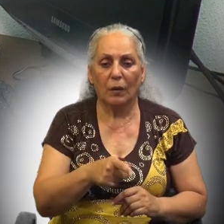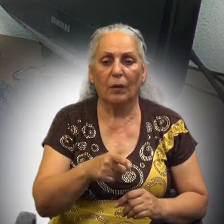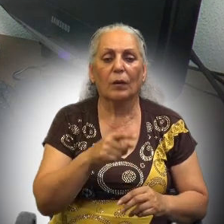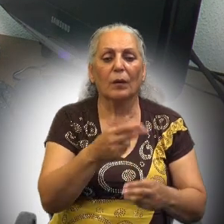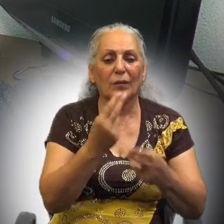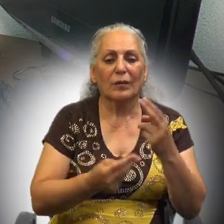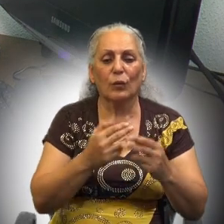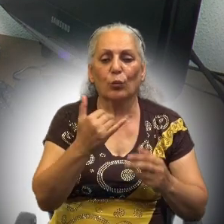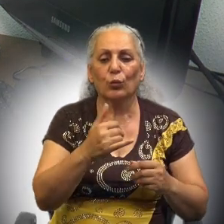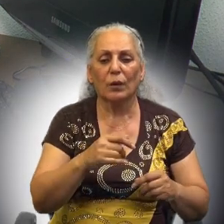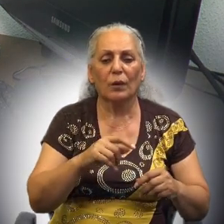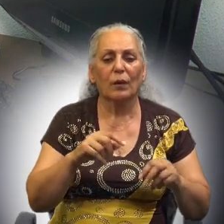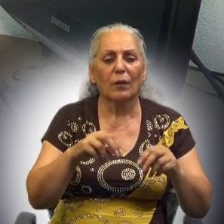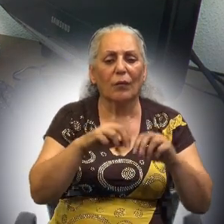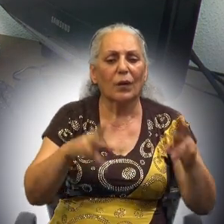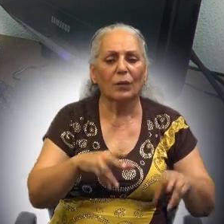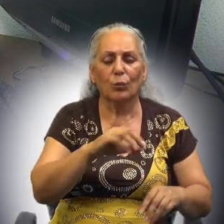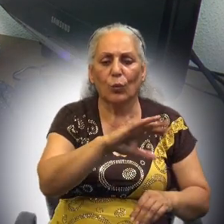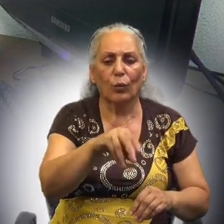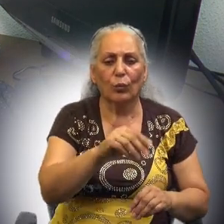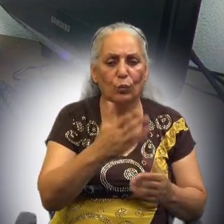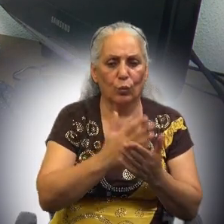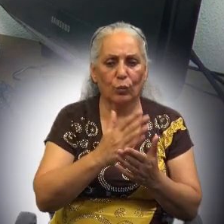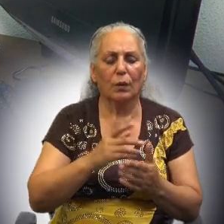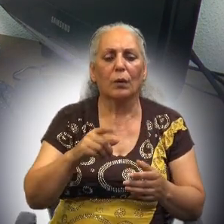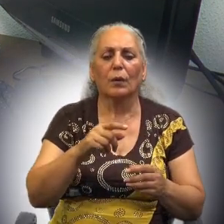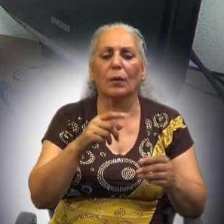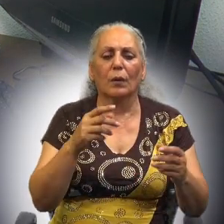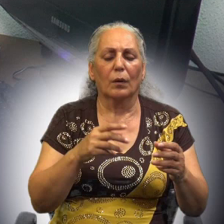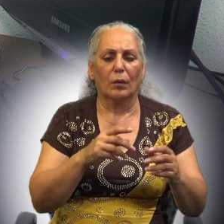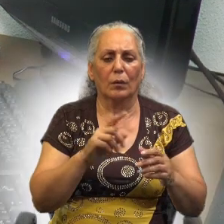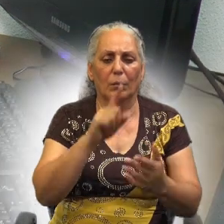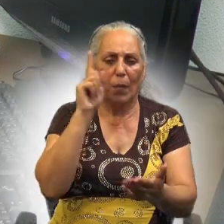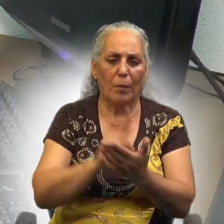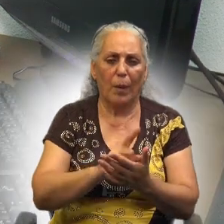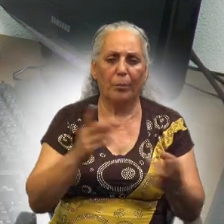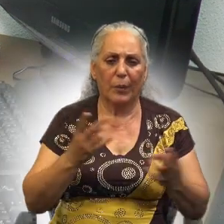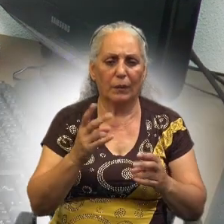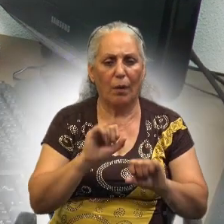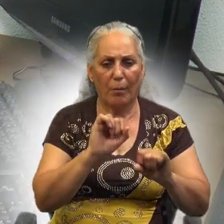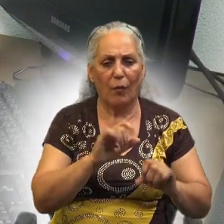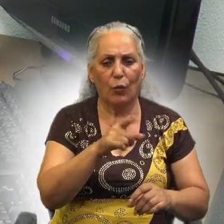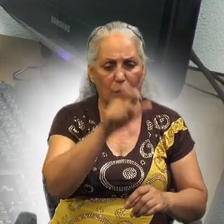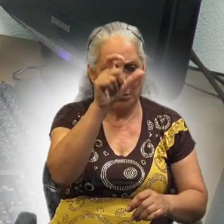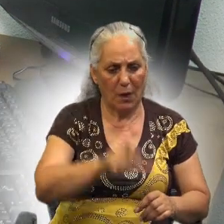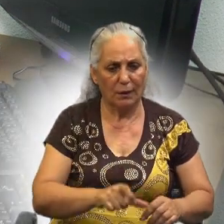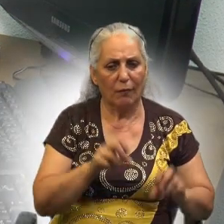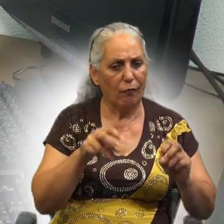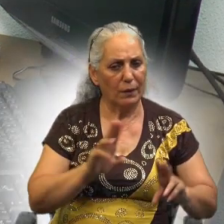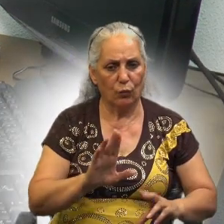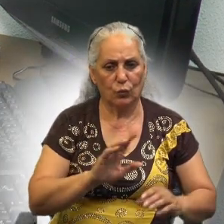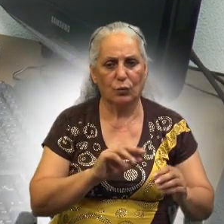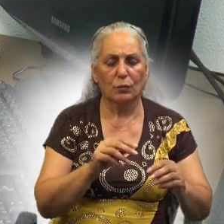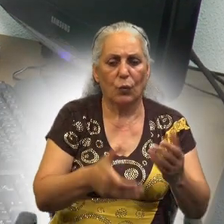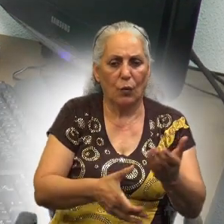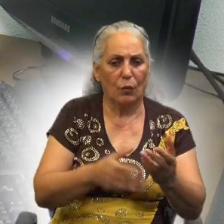տակ պահող վարչակազմը ունի հատուկ պարտականություններ։ Օրինակ, վարչակազմը պարտավոր է նախ ապահովել անձի անվտանգությունը և